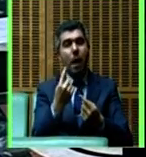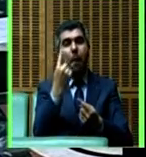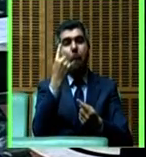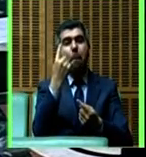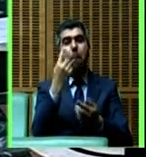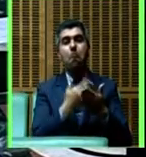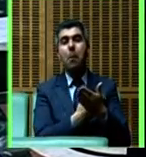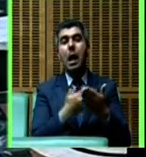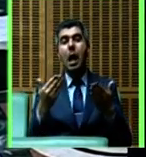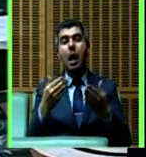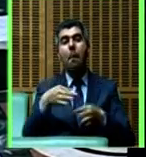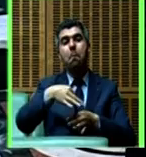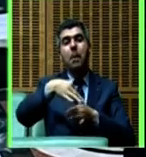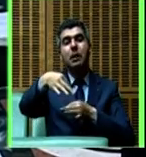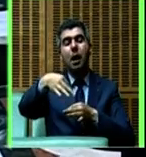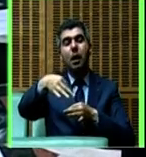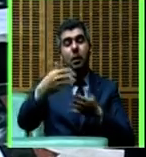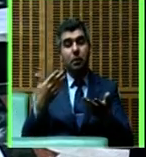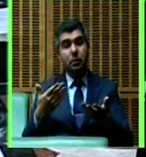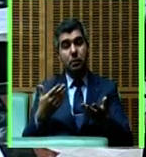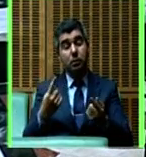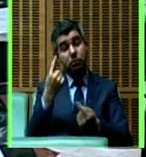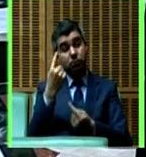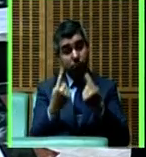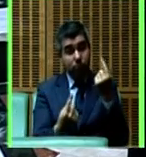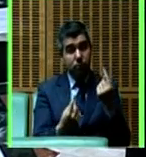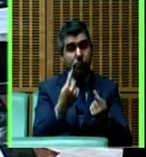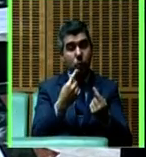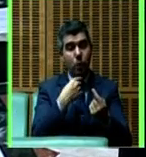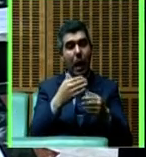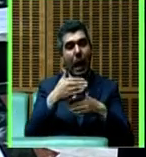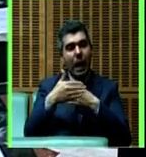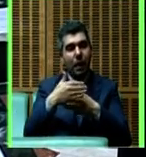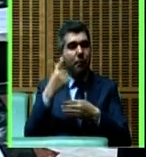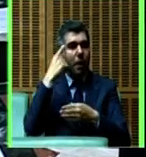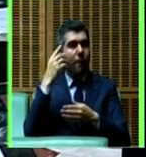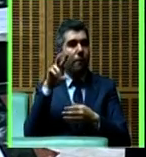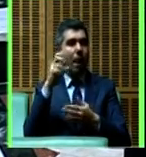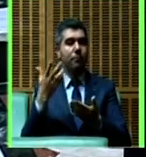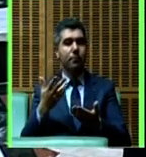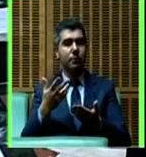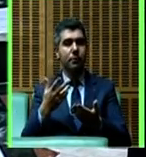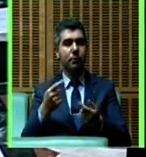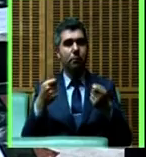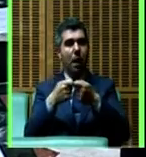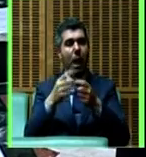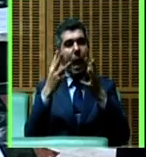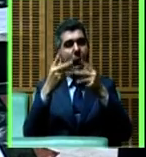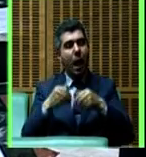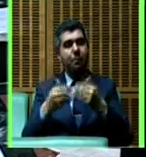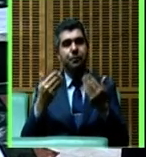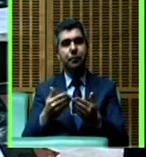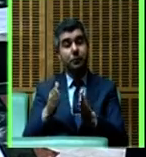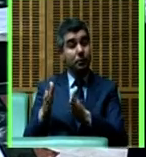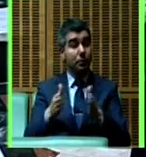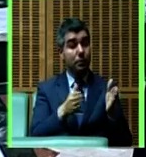تكون عند السيد المستشار بطبيعة الحال هاد التقارب ما بين المقارنة ما بين الأرقام. الشق